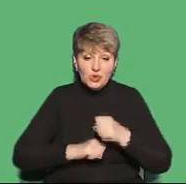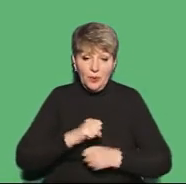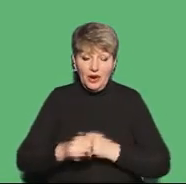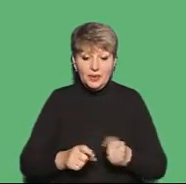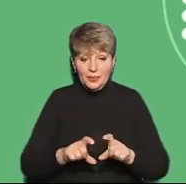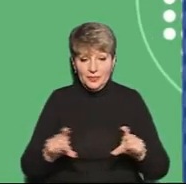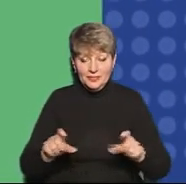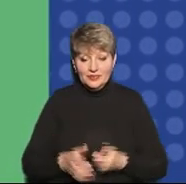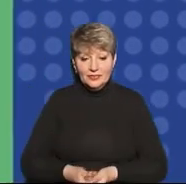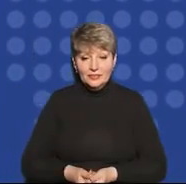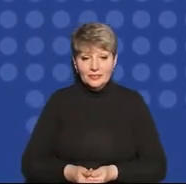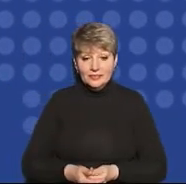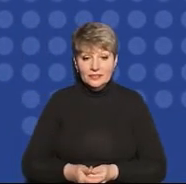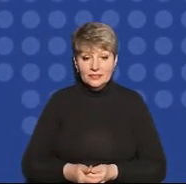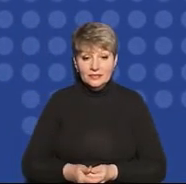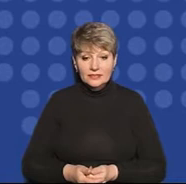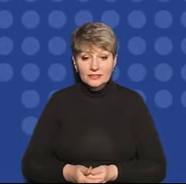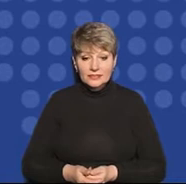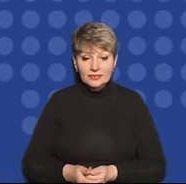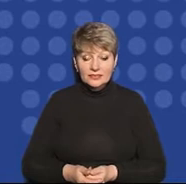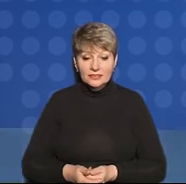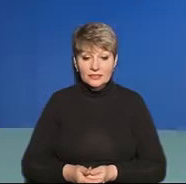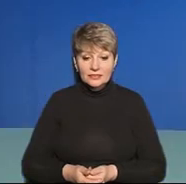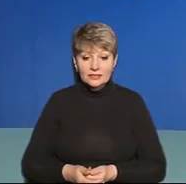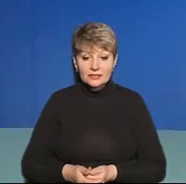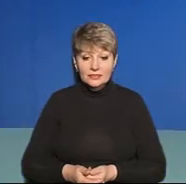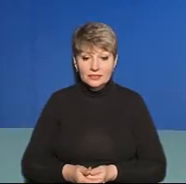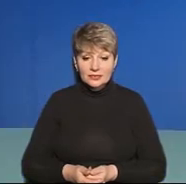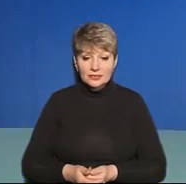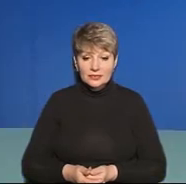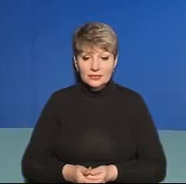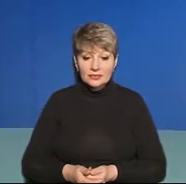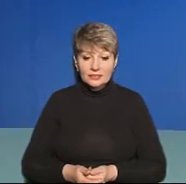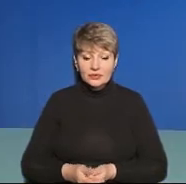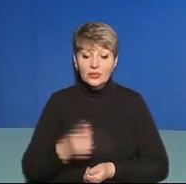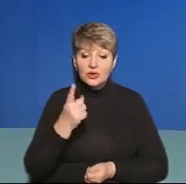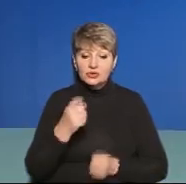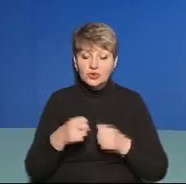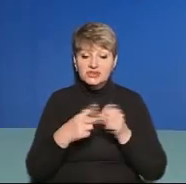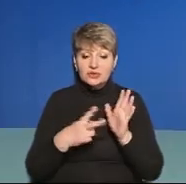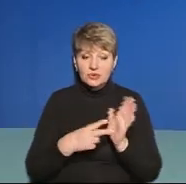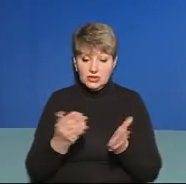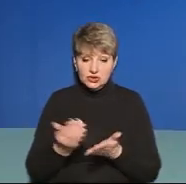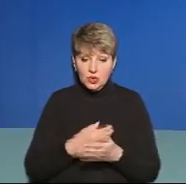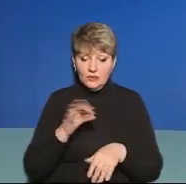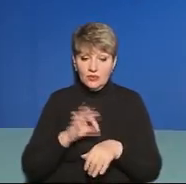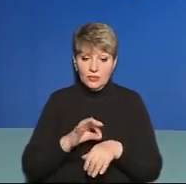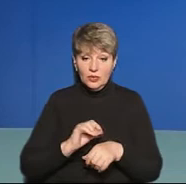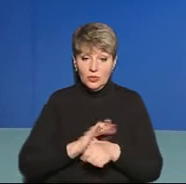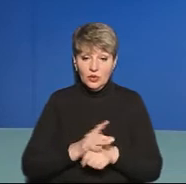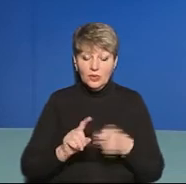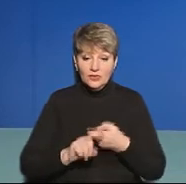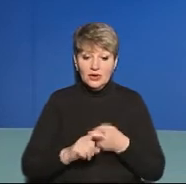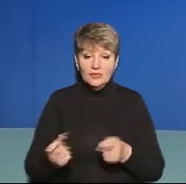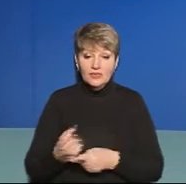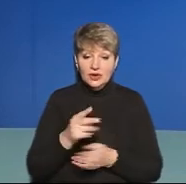Станіслав 117 нових інфікованих коронавірусом виявили